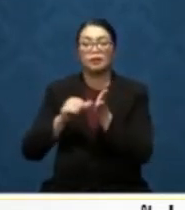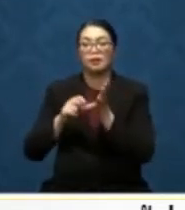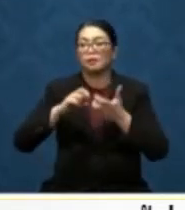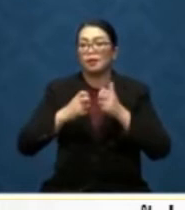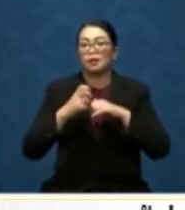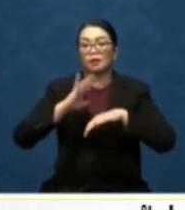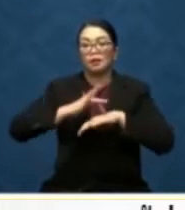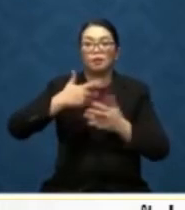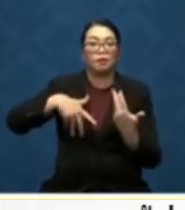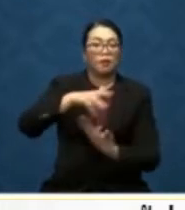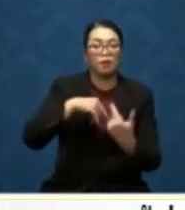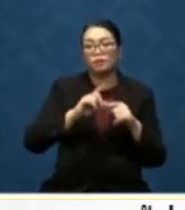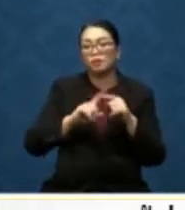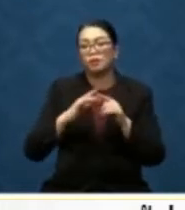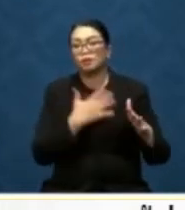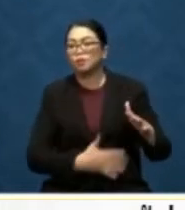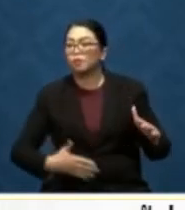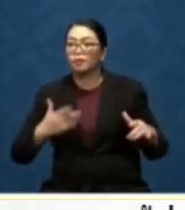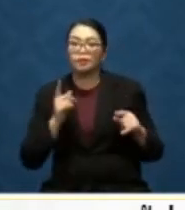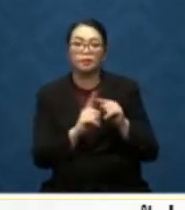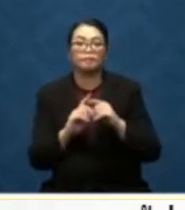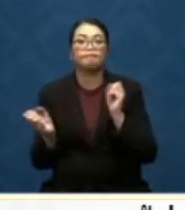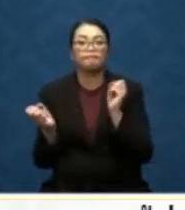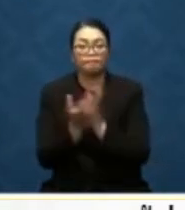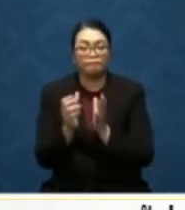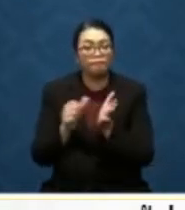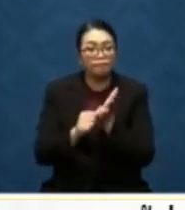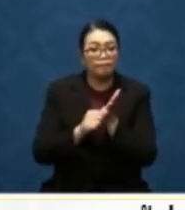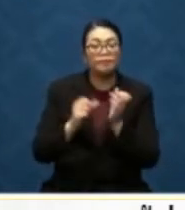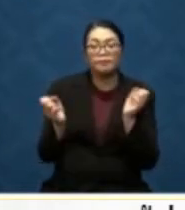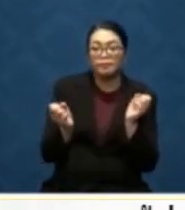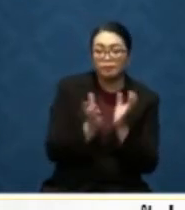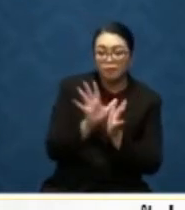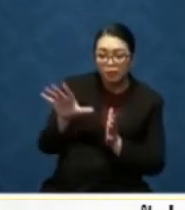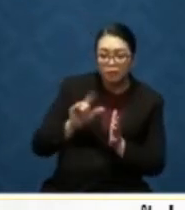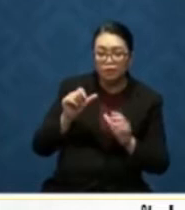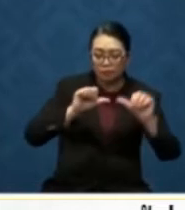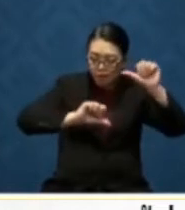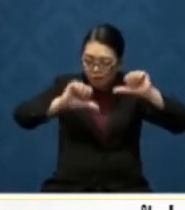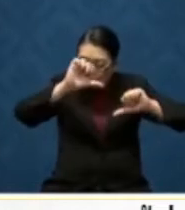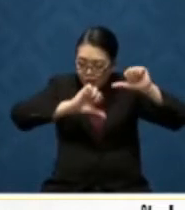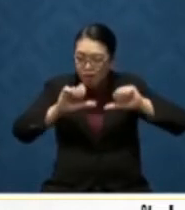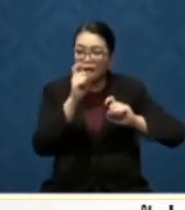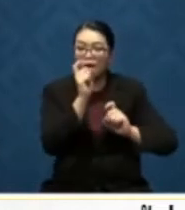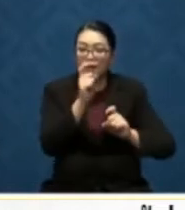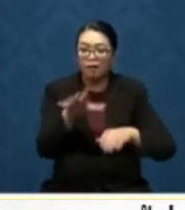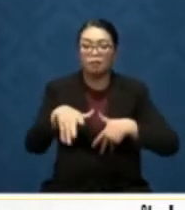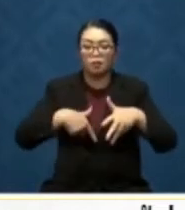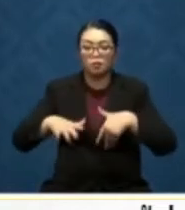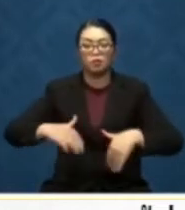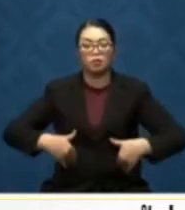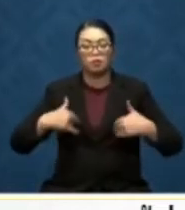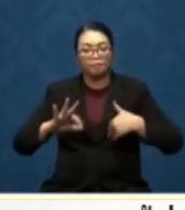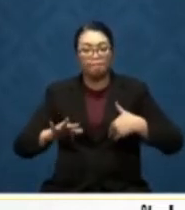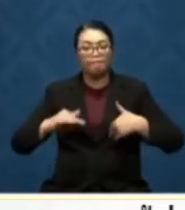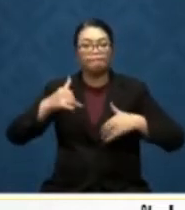อ